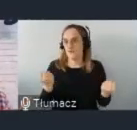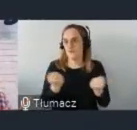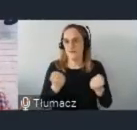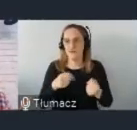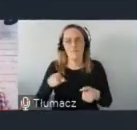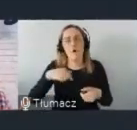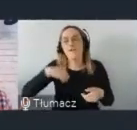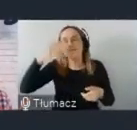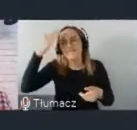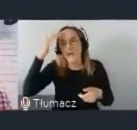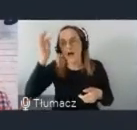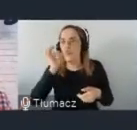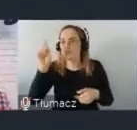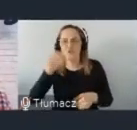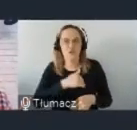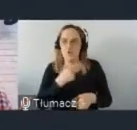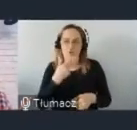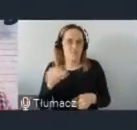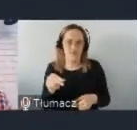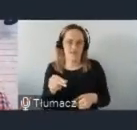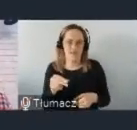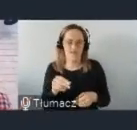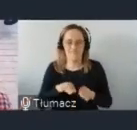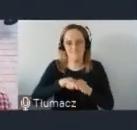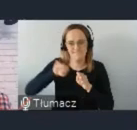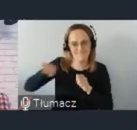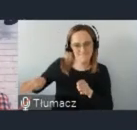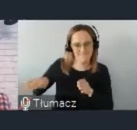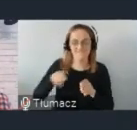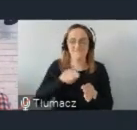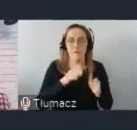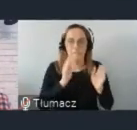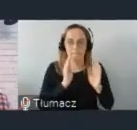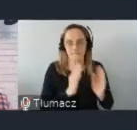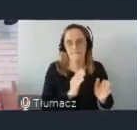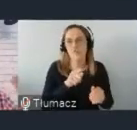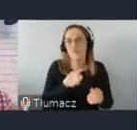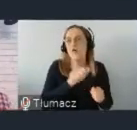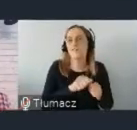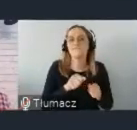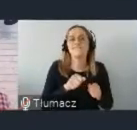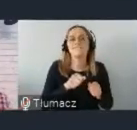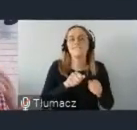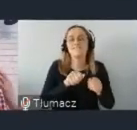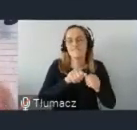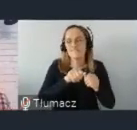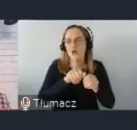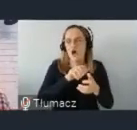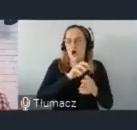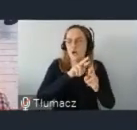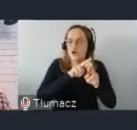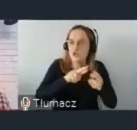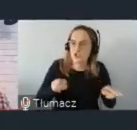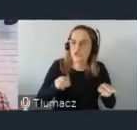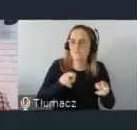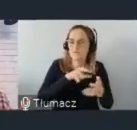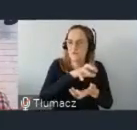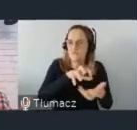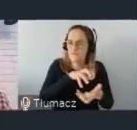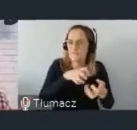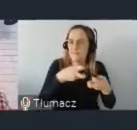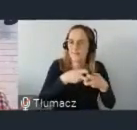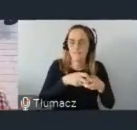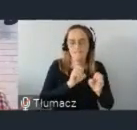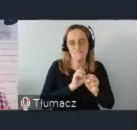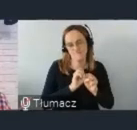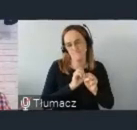znają tego ze szkoły. To znaczy temat w ogóle rzeczywistości rozszerzonej i wirtualnej jest tematem jeszcze o krok do przodu. No to definiujmy w takim razie.